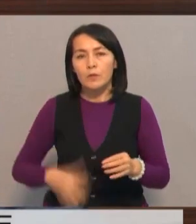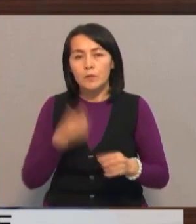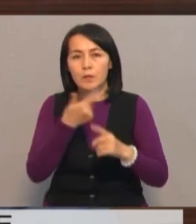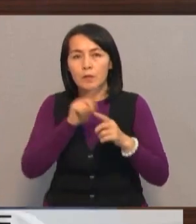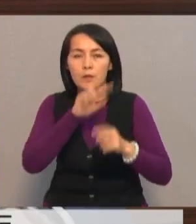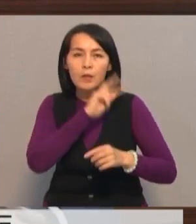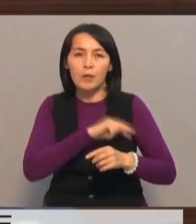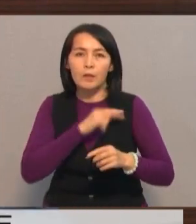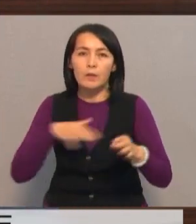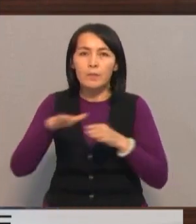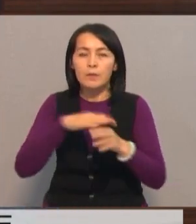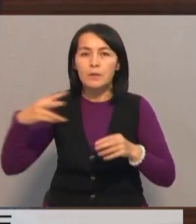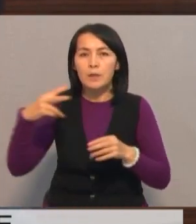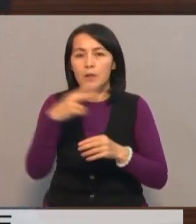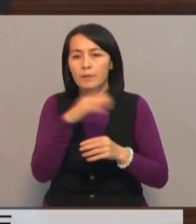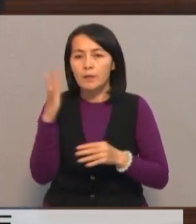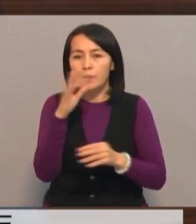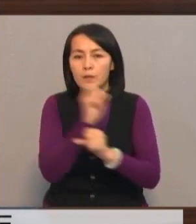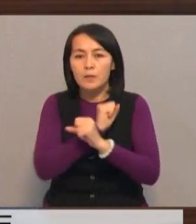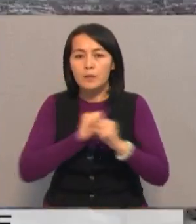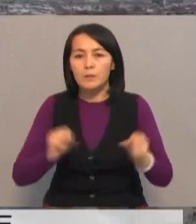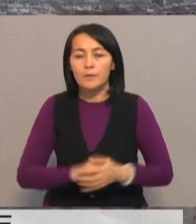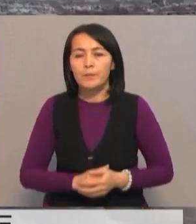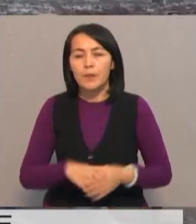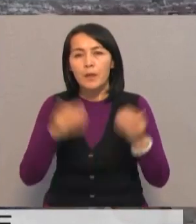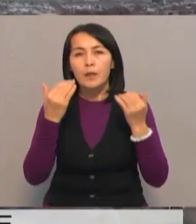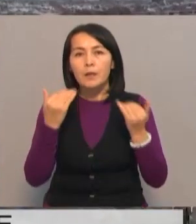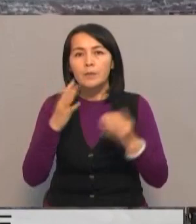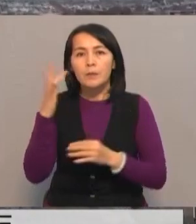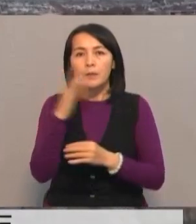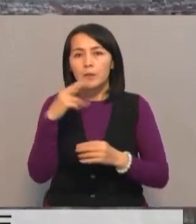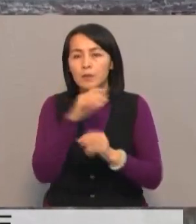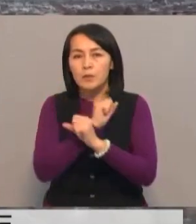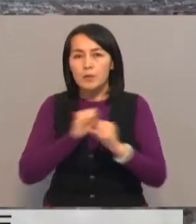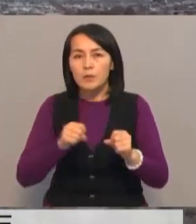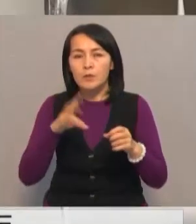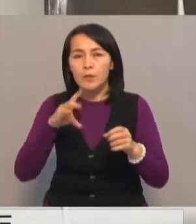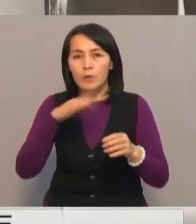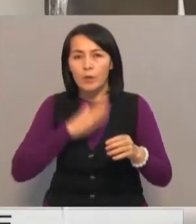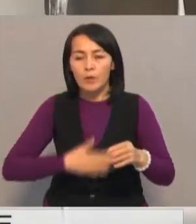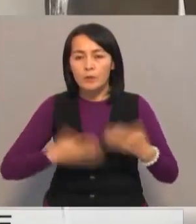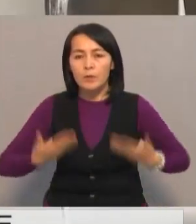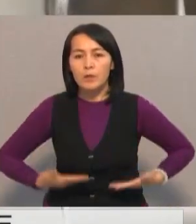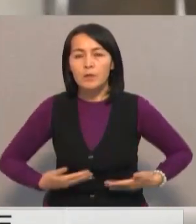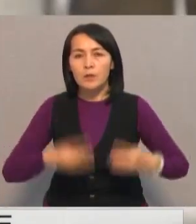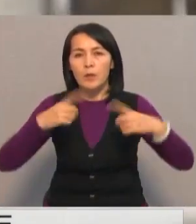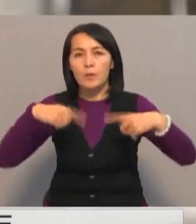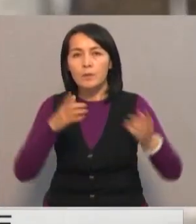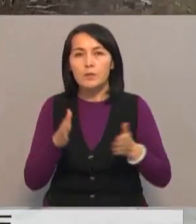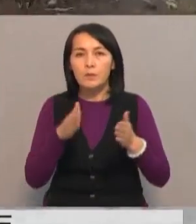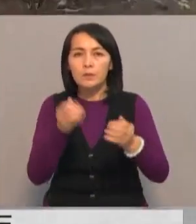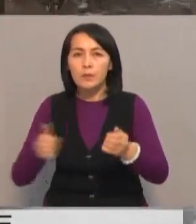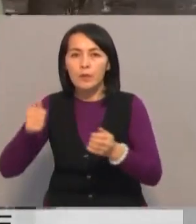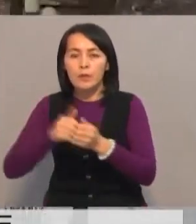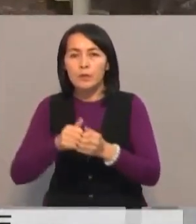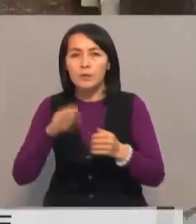эти работы. Массовая вырубка деревьев неприемлема. Теперь деревья трогать не будут, но для комфорта жителей все же построят альтернативную